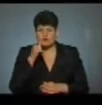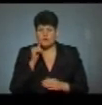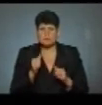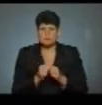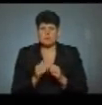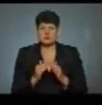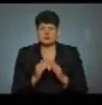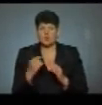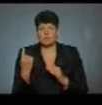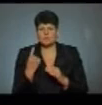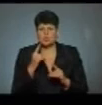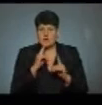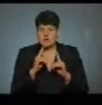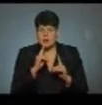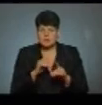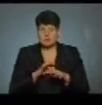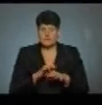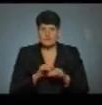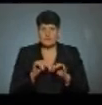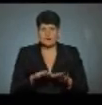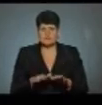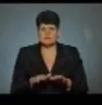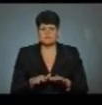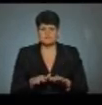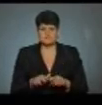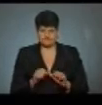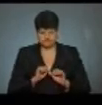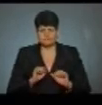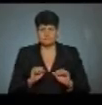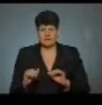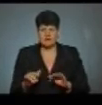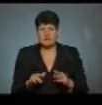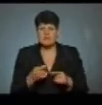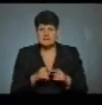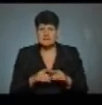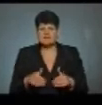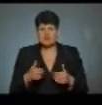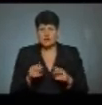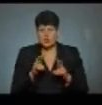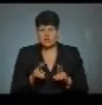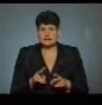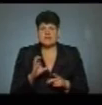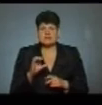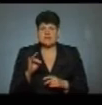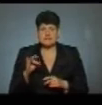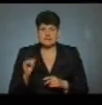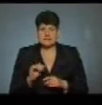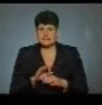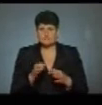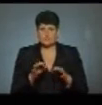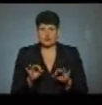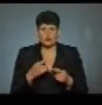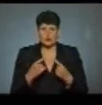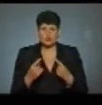будівлею облради громадські організації провели акцію «Рішуче дій», щоб це звернення сьогодні розглянули на сесії. Серед вимог не допустити консультації з